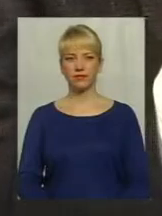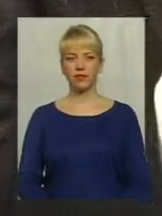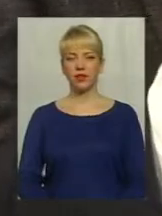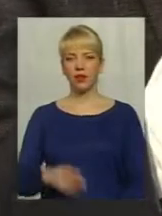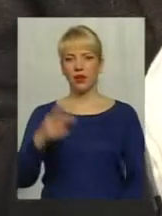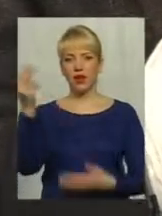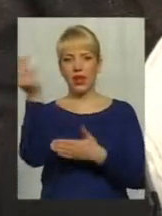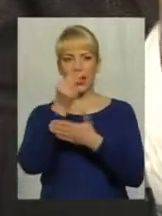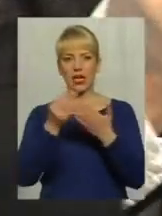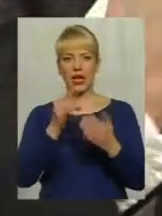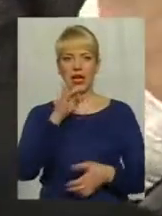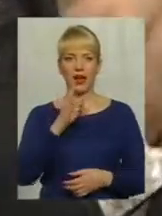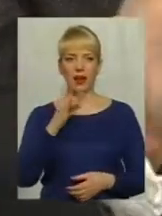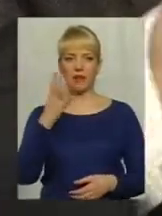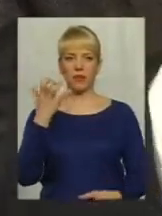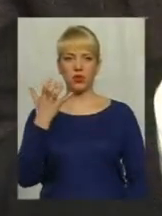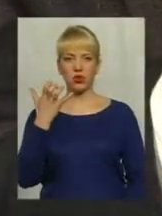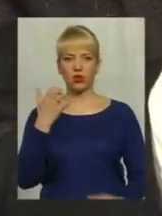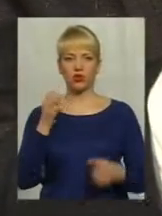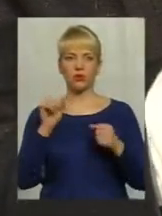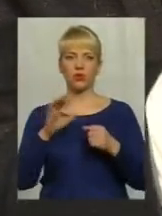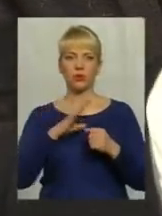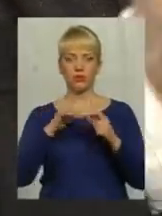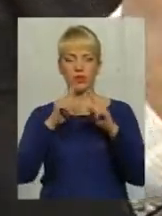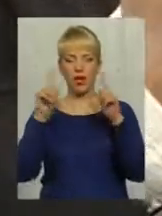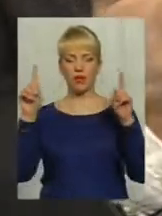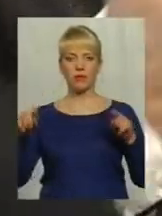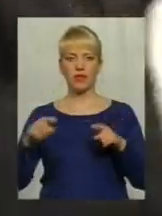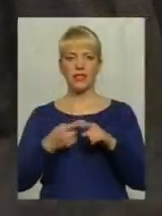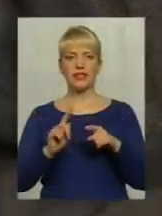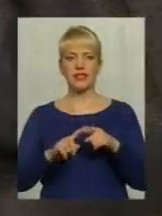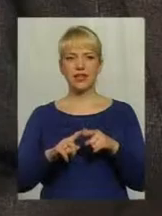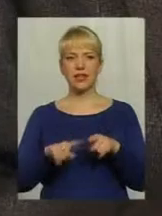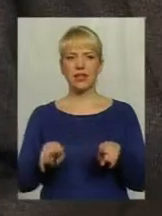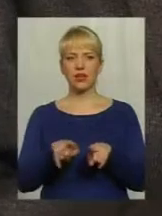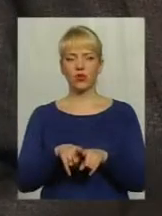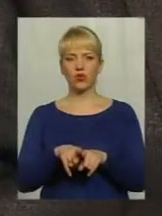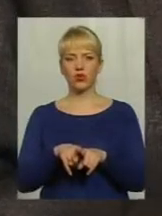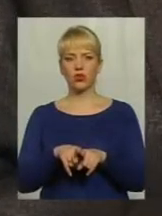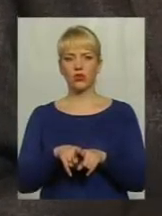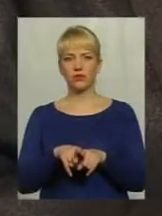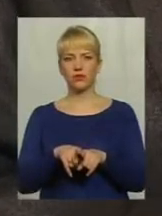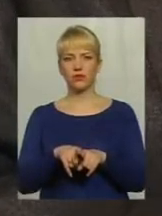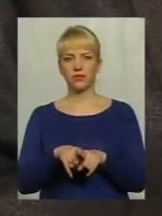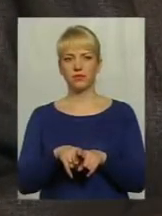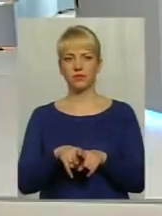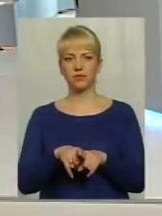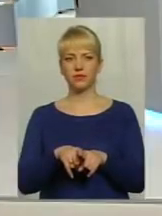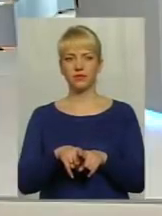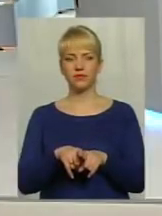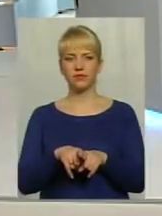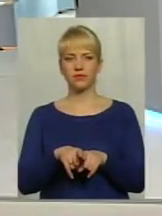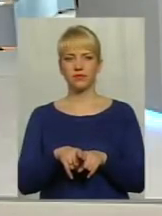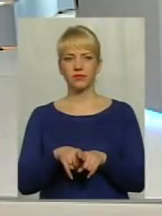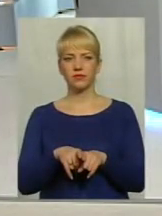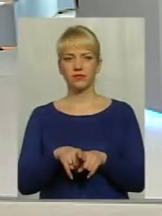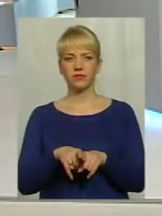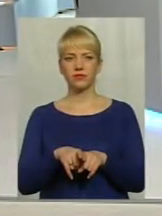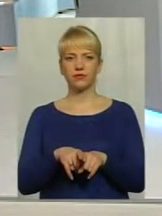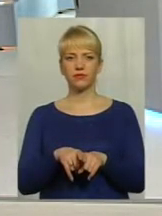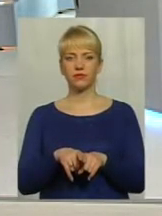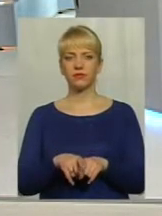абріатуру, таку R500, чи на банерах, чи десь, може, десь будуть люди з такими. Ось це також, буде, це, значить, розверніть до камері, так? Можна цю показати більше.